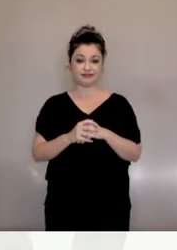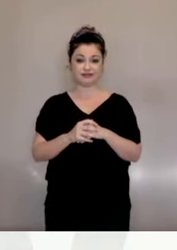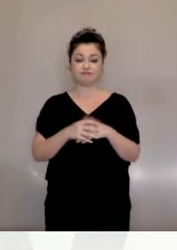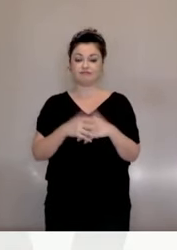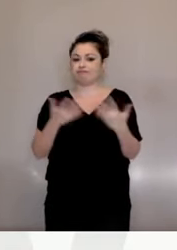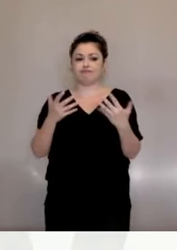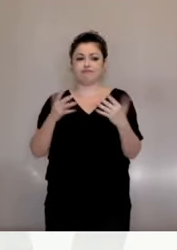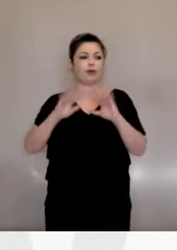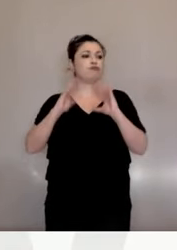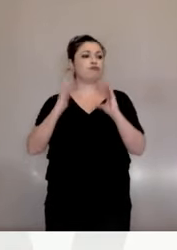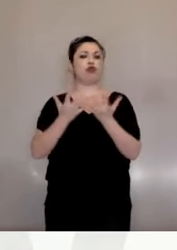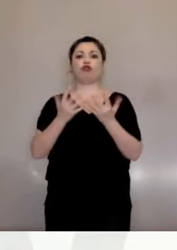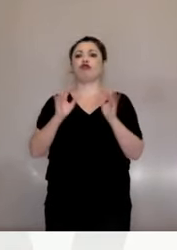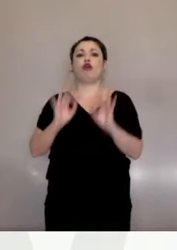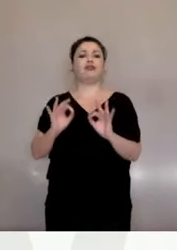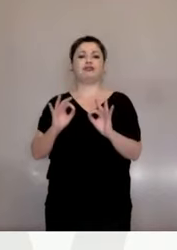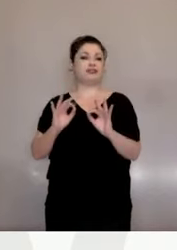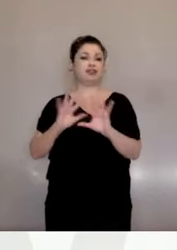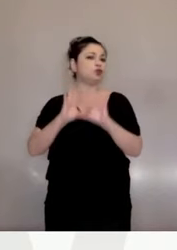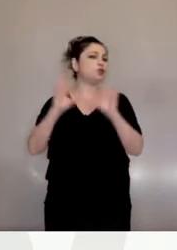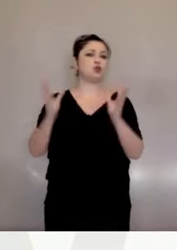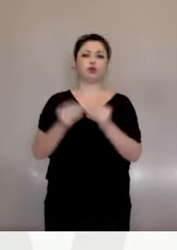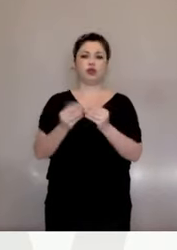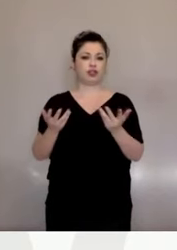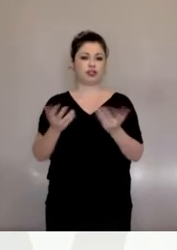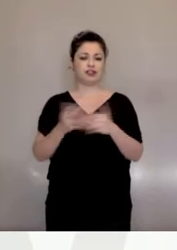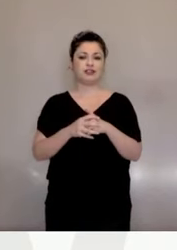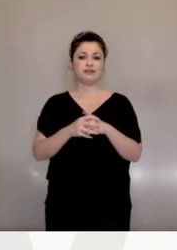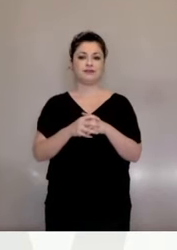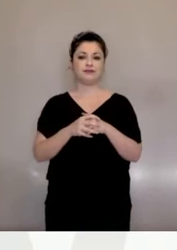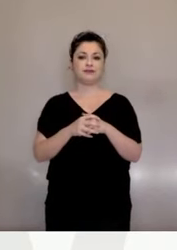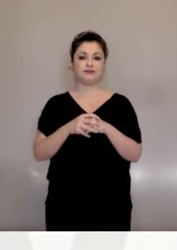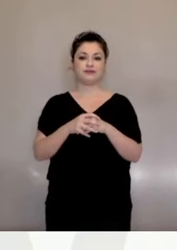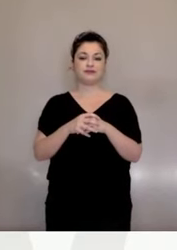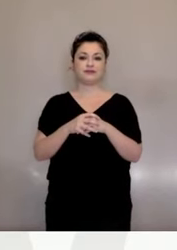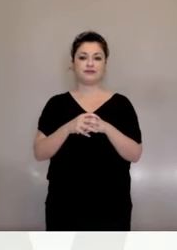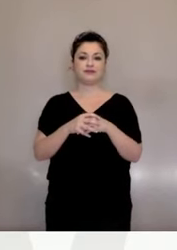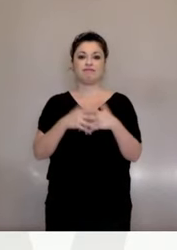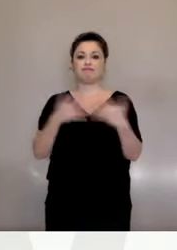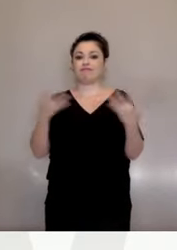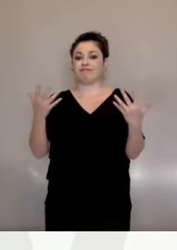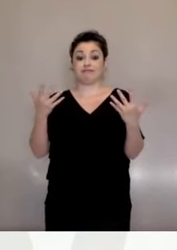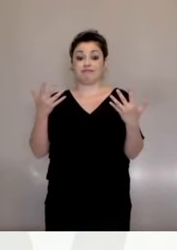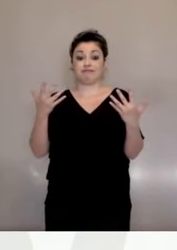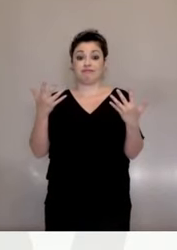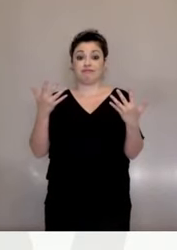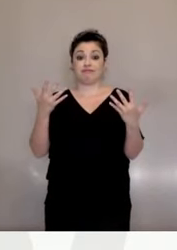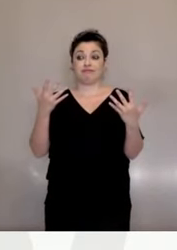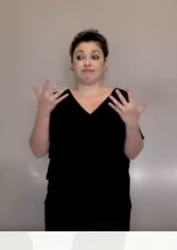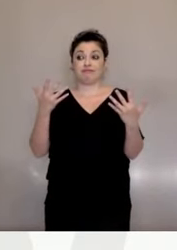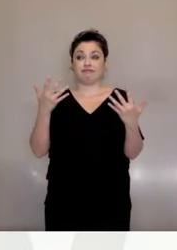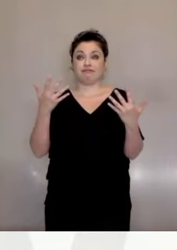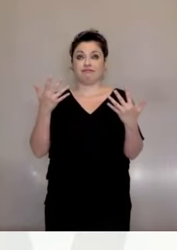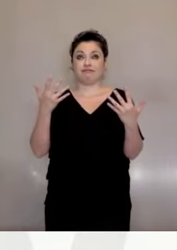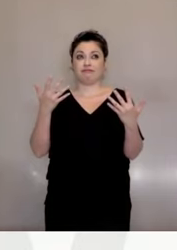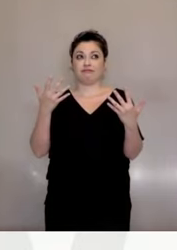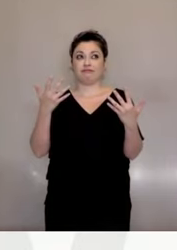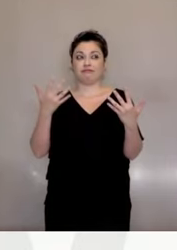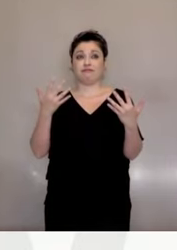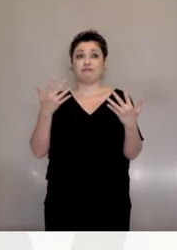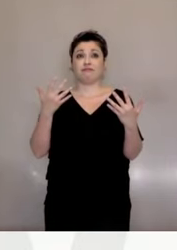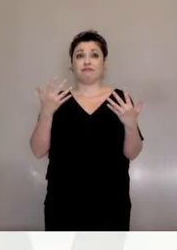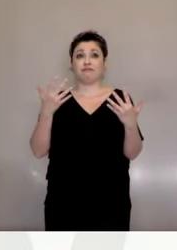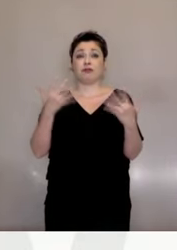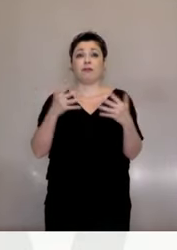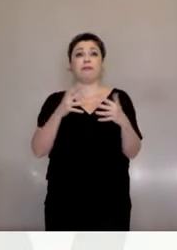Tutto il mondo è così. In certo modo non c'è di libertà,